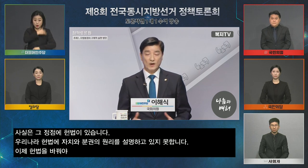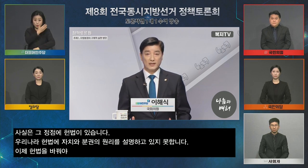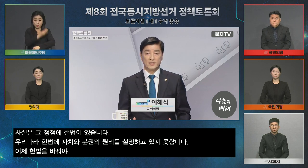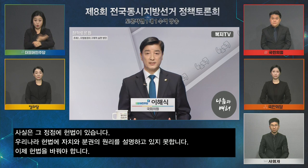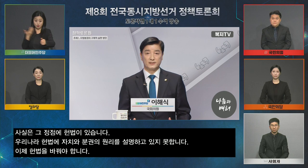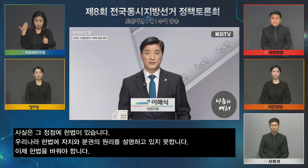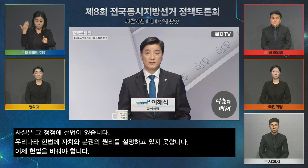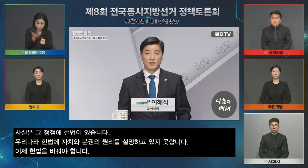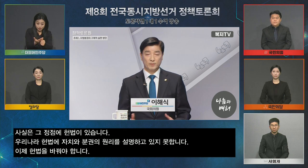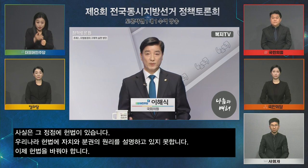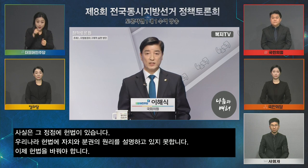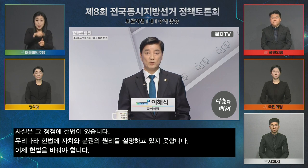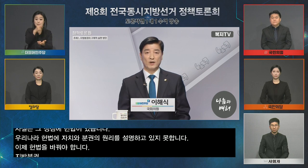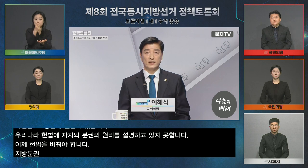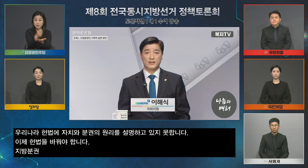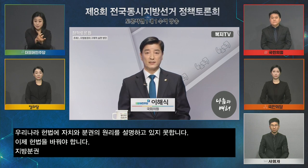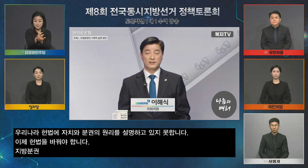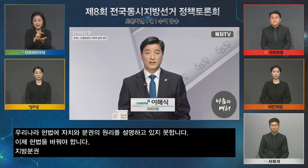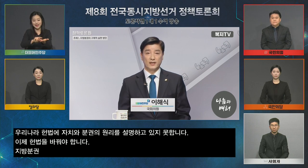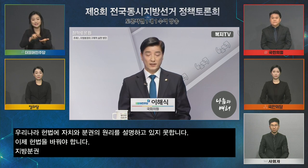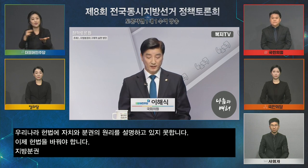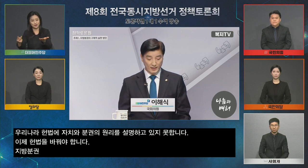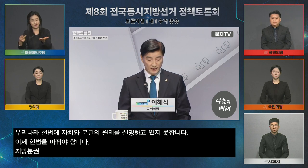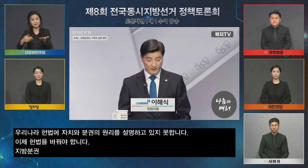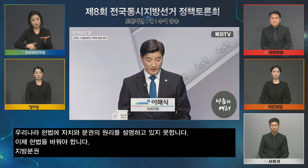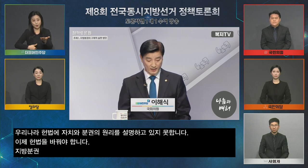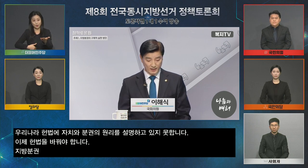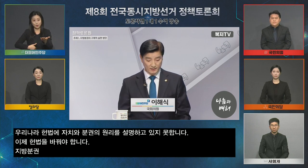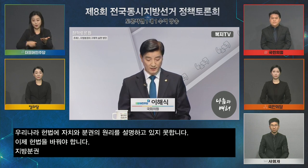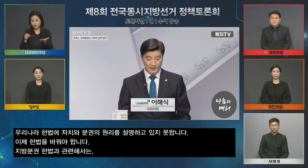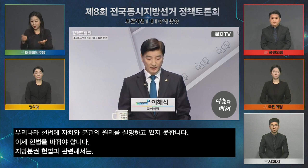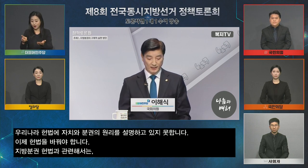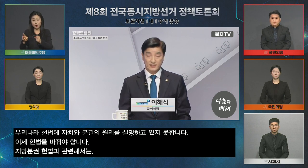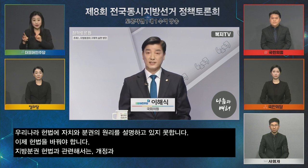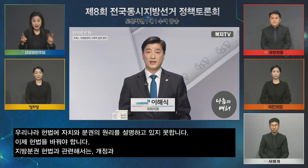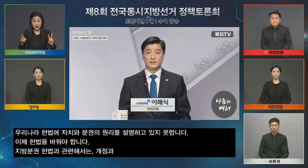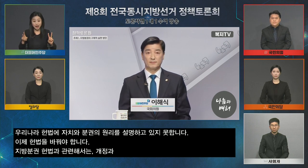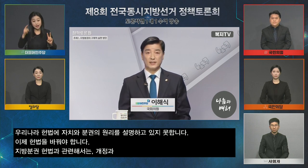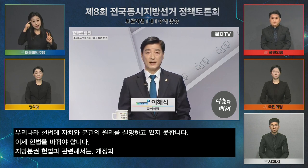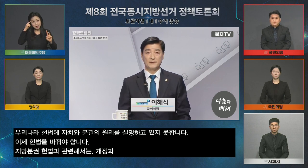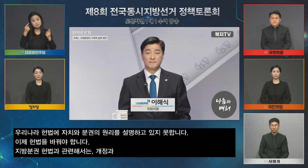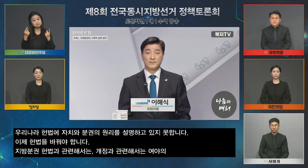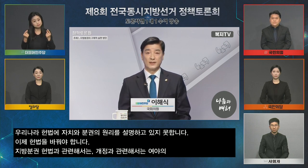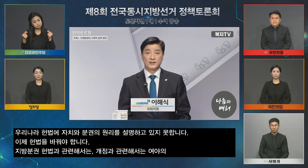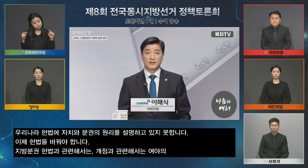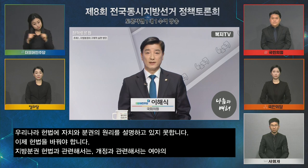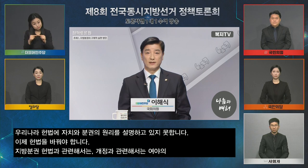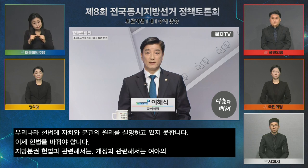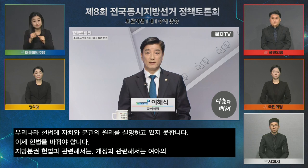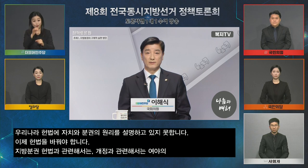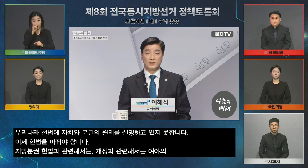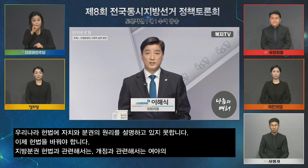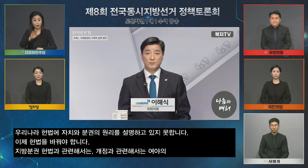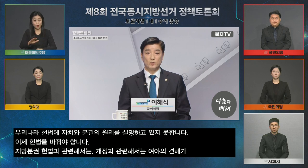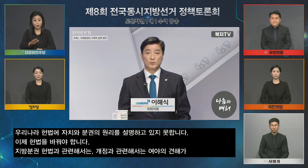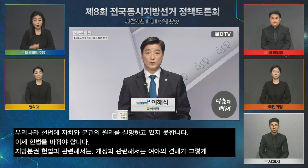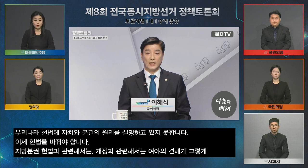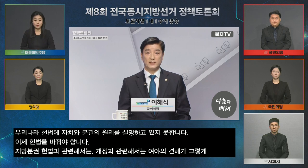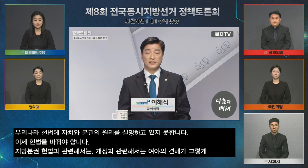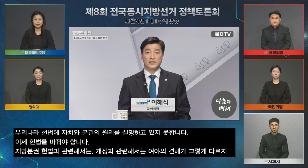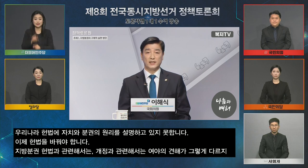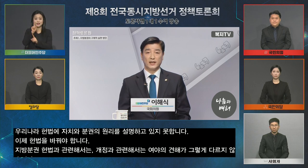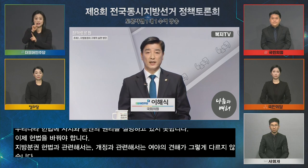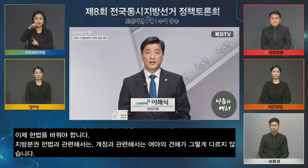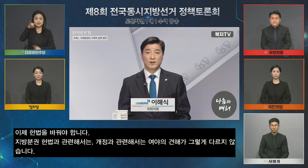헌법과 관련해서는 헌법 개정과 관련해서는 여야의 견해가 그렇게 다르지가 않습니다. 이재명